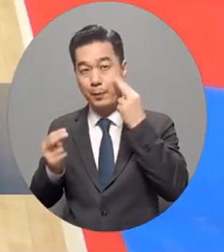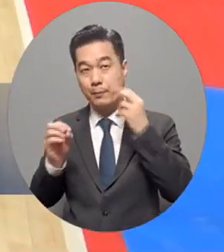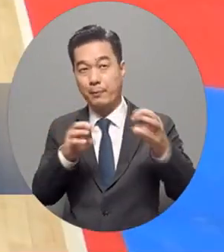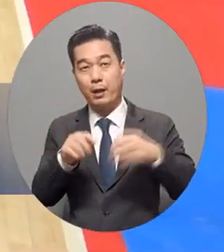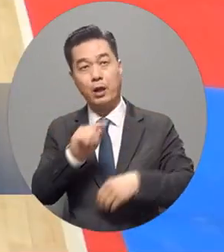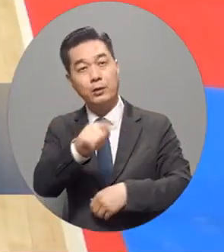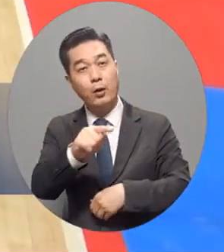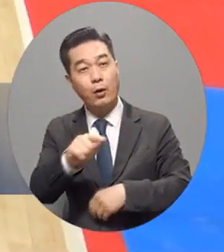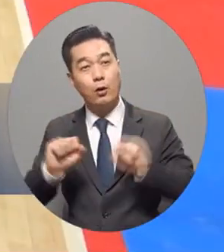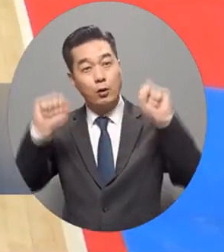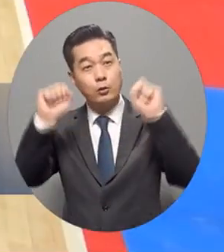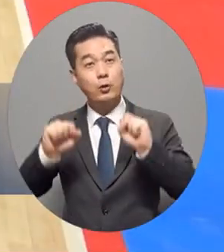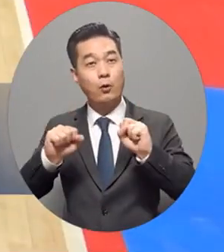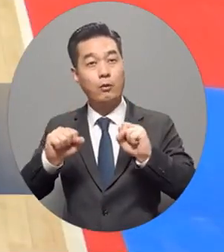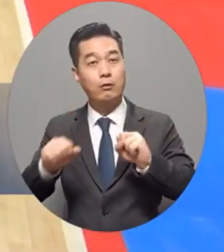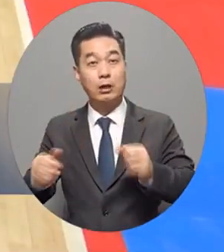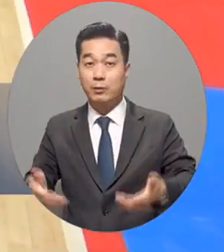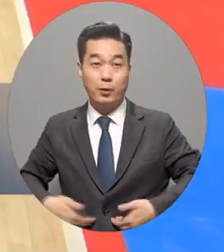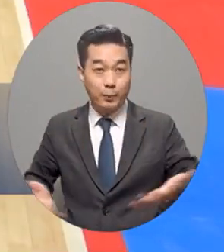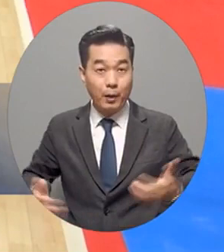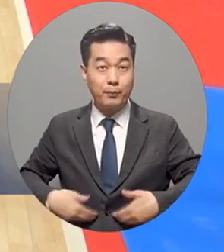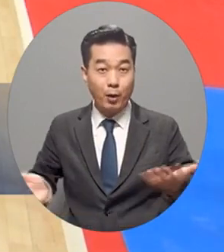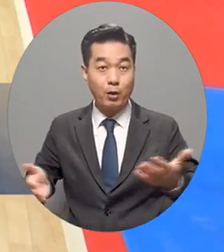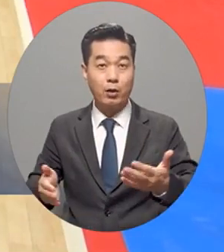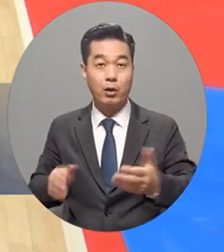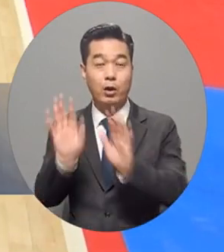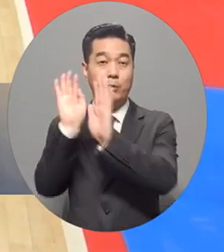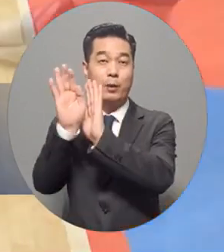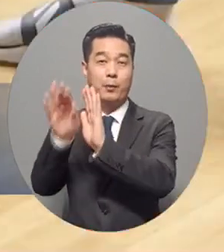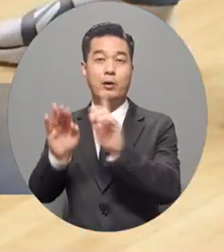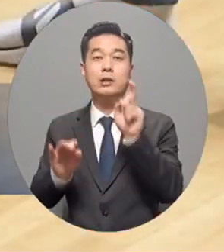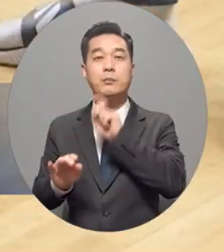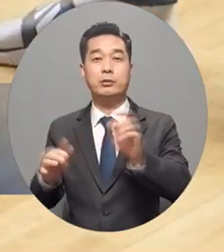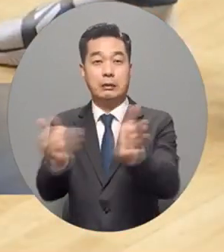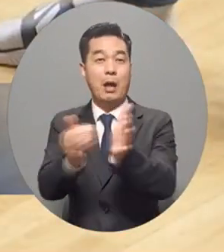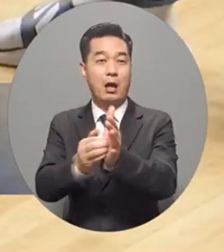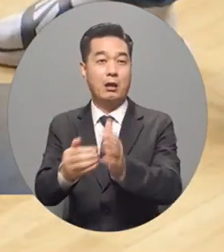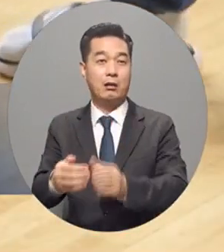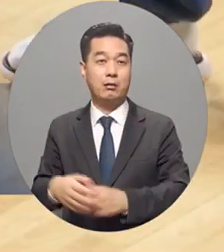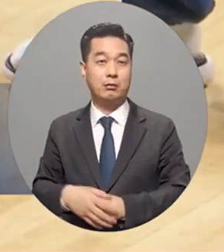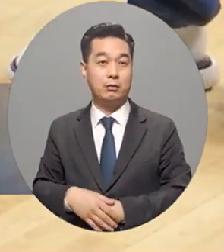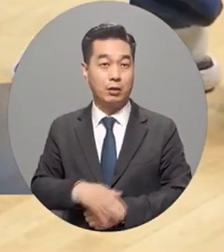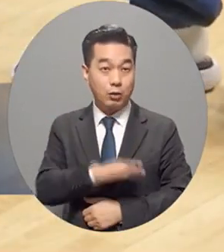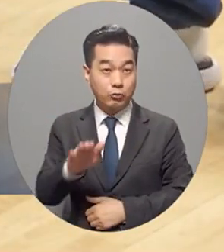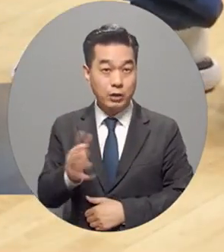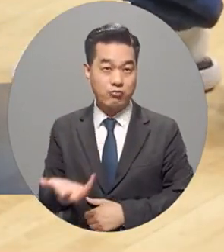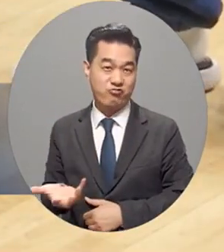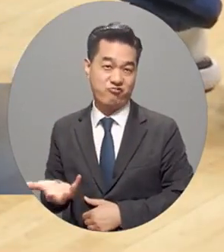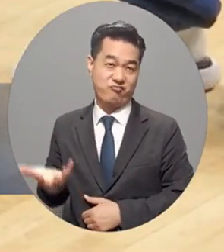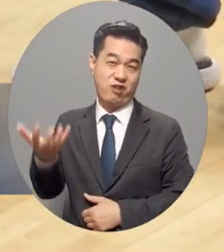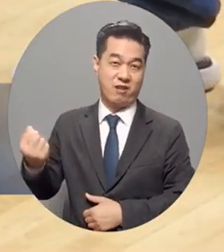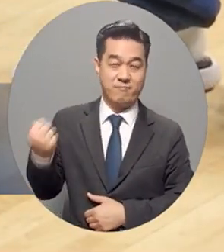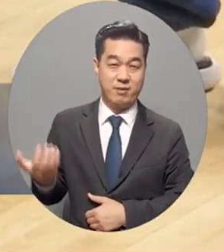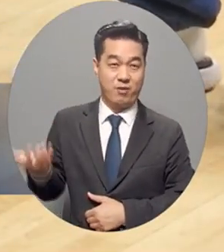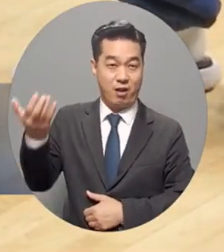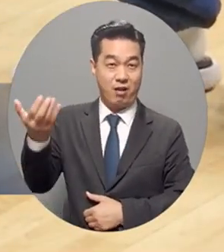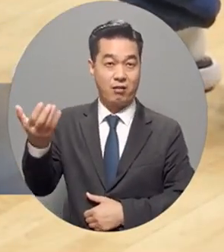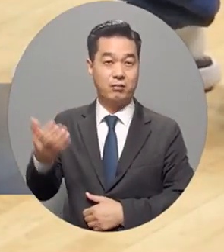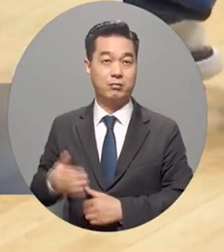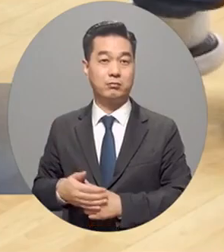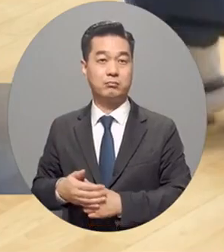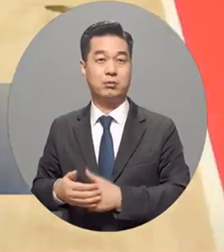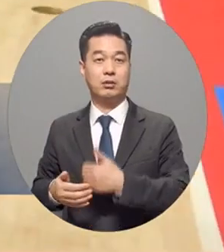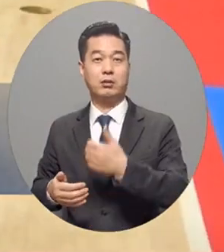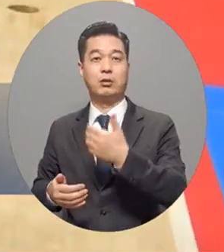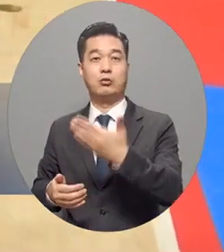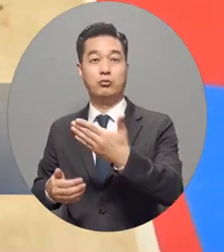할 게 없다니까. 슈팅 10분 쓰고 끝났어 그냥. 우리 짱 올라왔어. 오늘 무슨 몇 패인데? 무슨 못 패. 내가 무슨 몇 패네